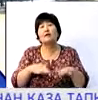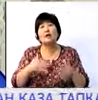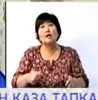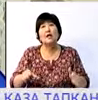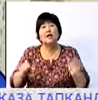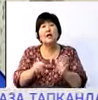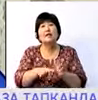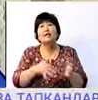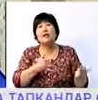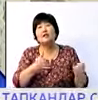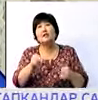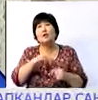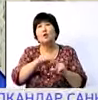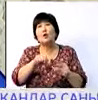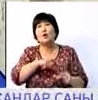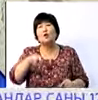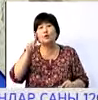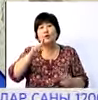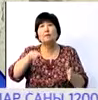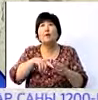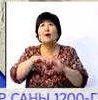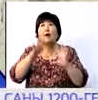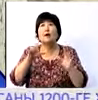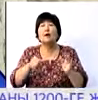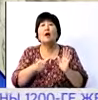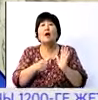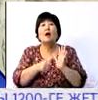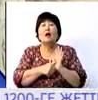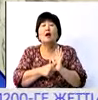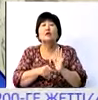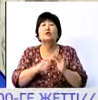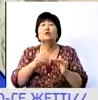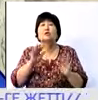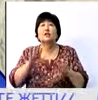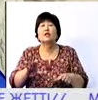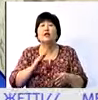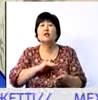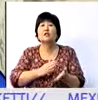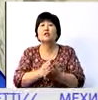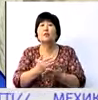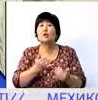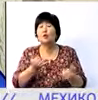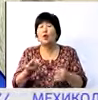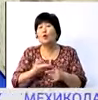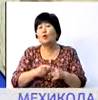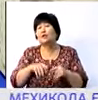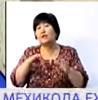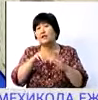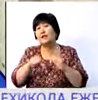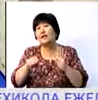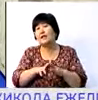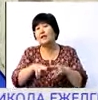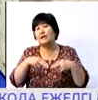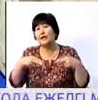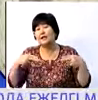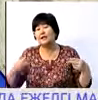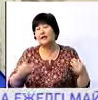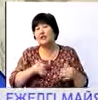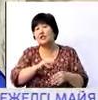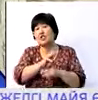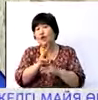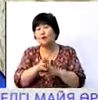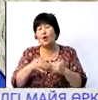Энергосервис мекемесі, өздеріңіз білетіндей, қала бойынша 600 жерге қызмет көрсетеміз. Сол қызмет көрсетудің ішінде электр энергиясымен жабдықтау, сол